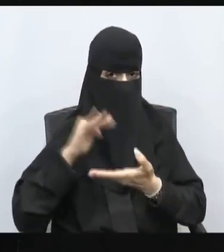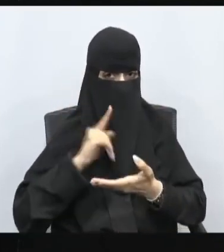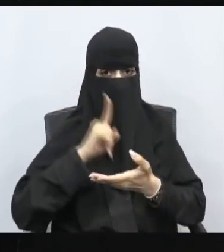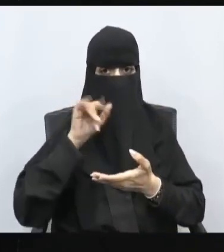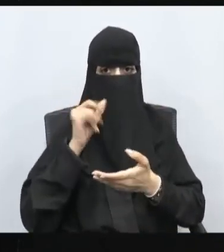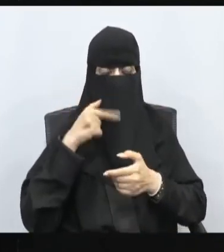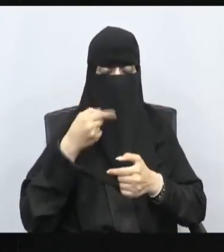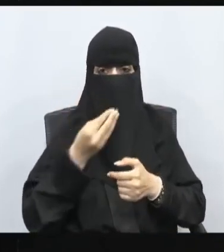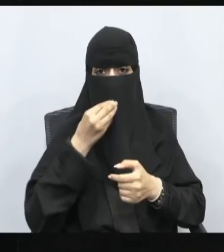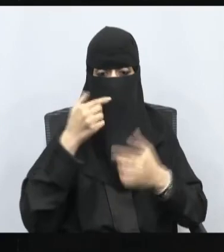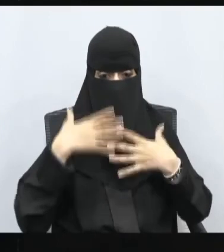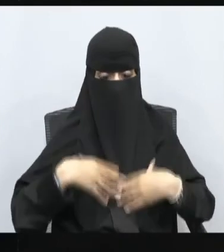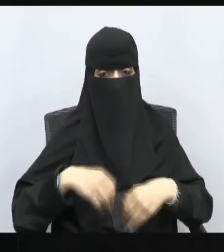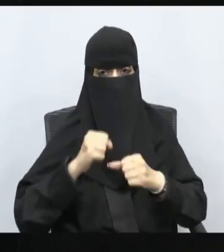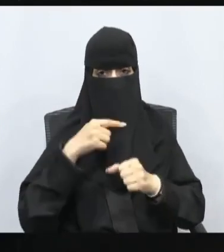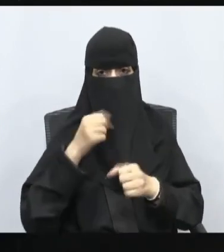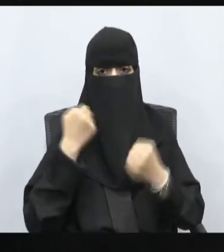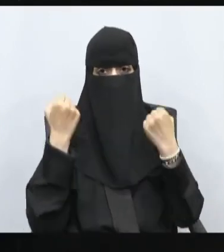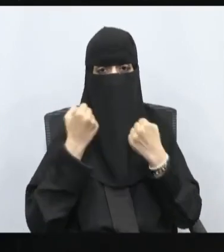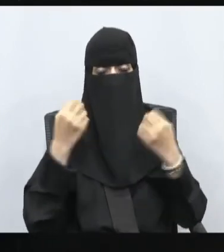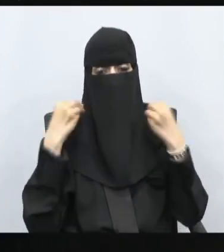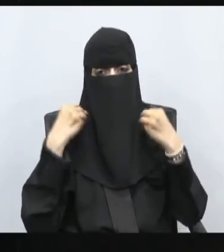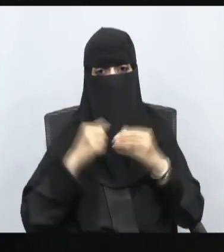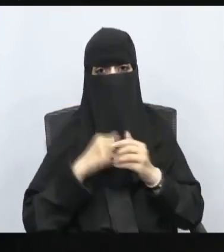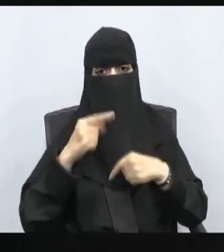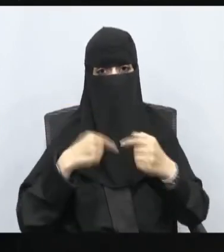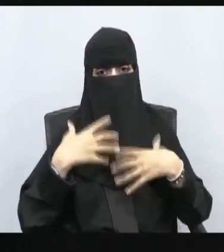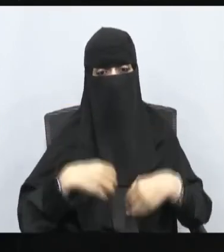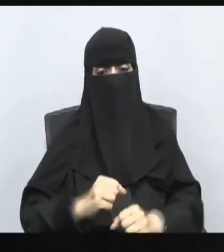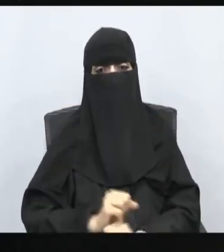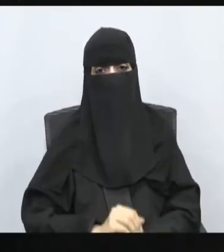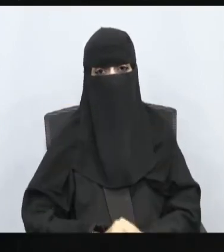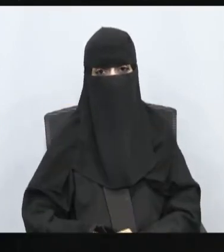والتغذية الصحية وممارسة الرياضة، ودمتم سالمين، فمان الله.